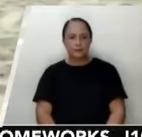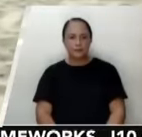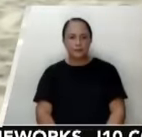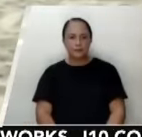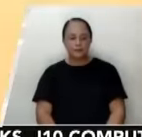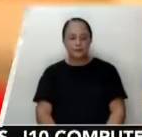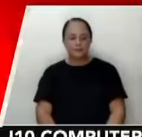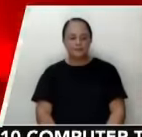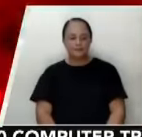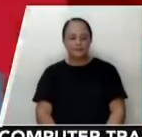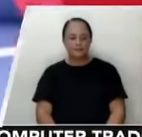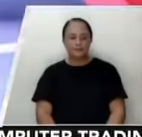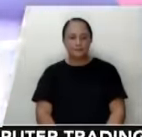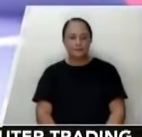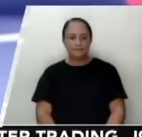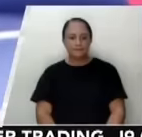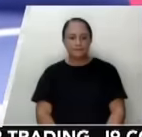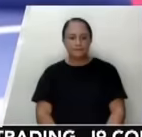24 Horas.